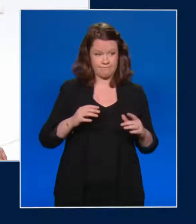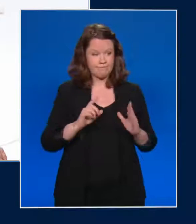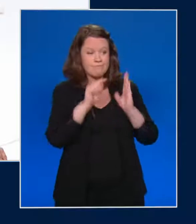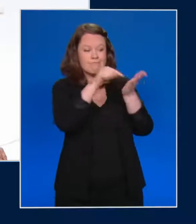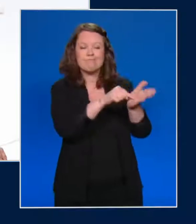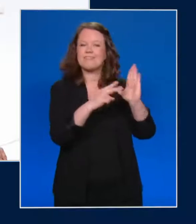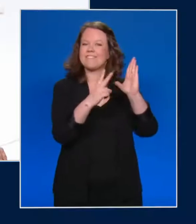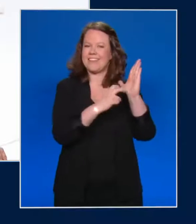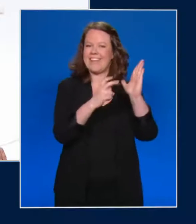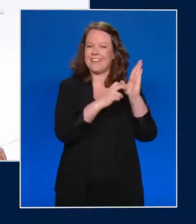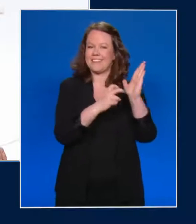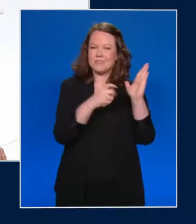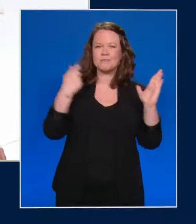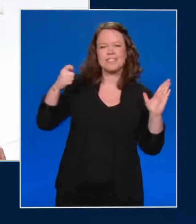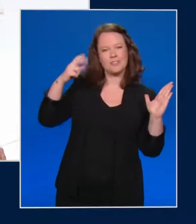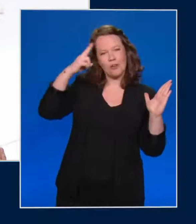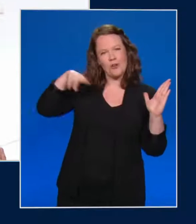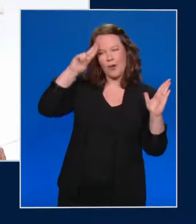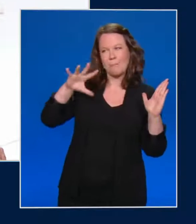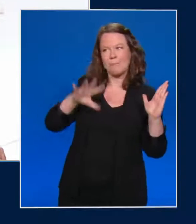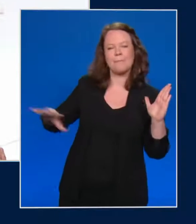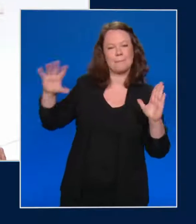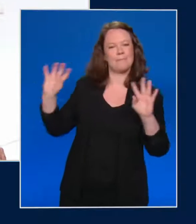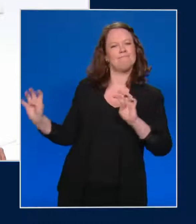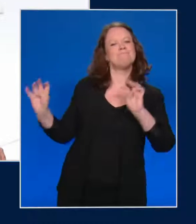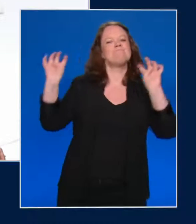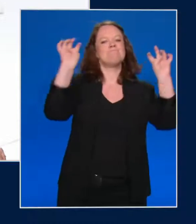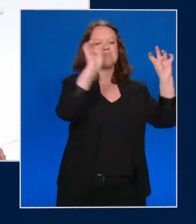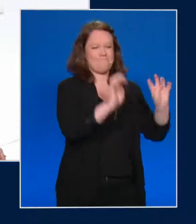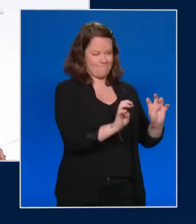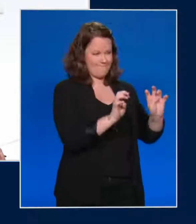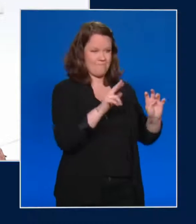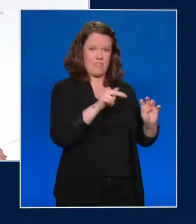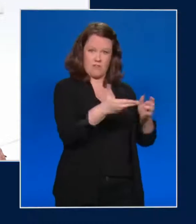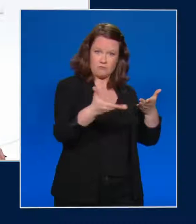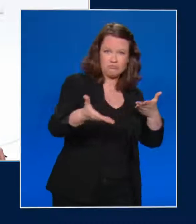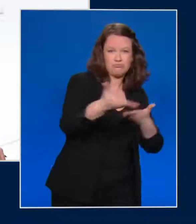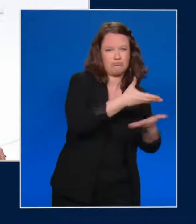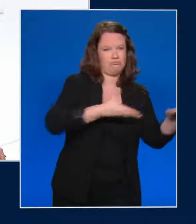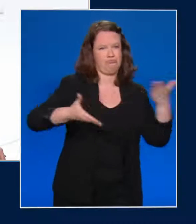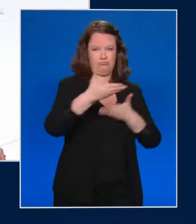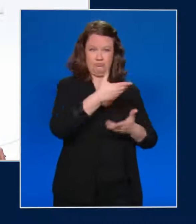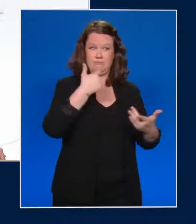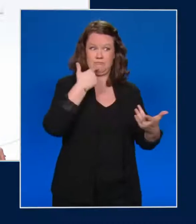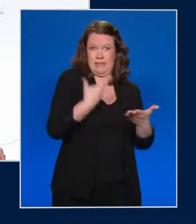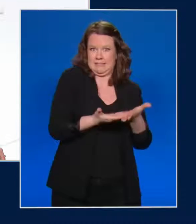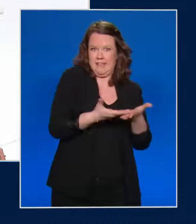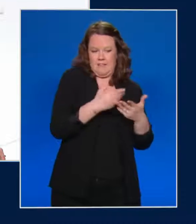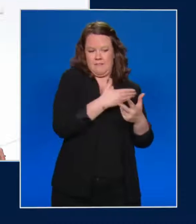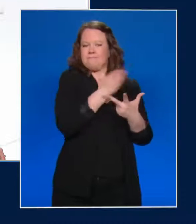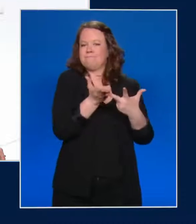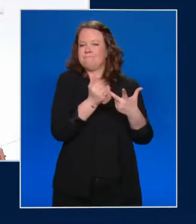les chefs d'état et de gouvernement européens lors d'un sommet qui aura à décider sur ces sujets